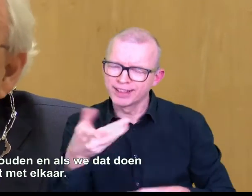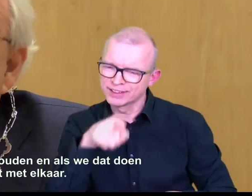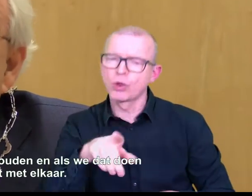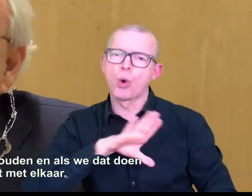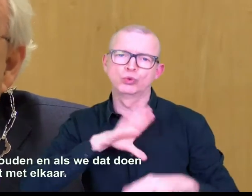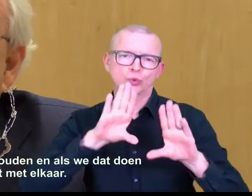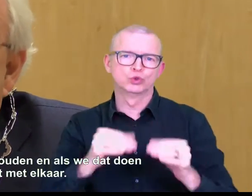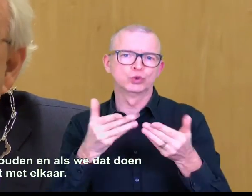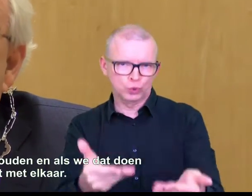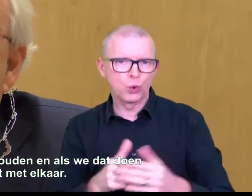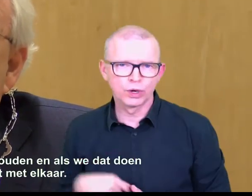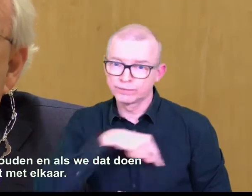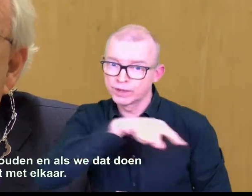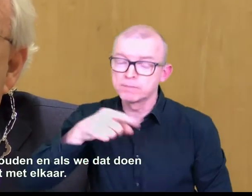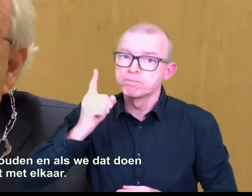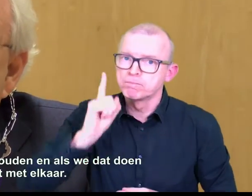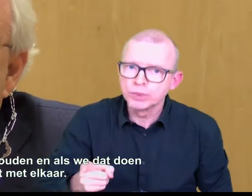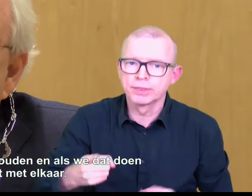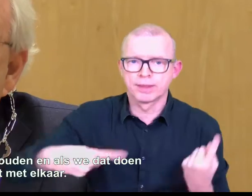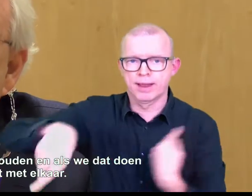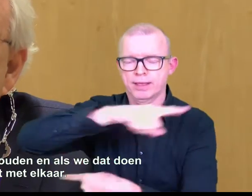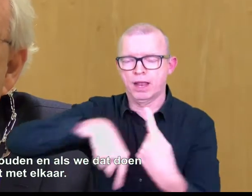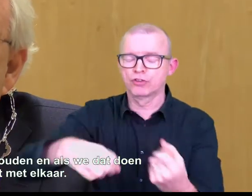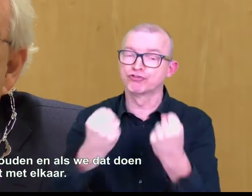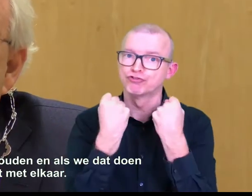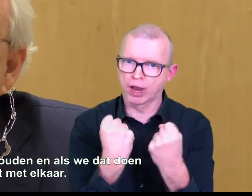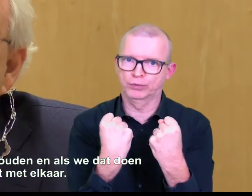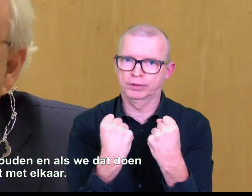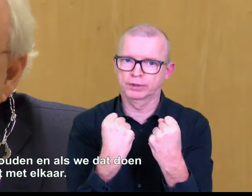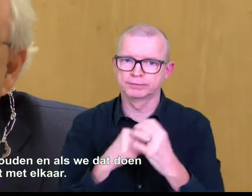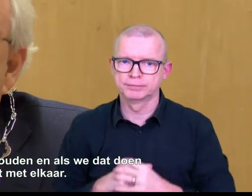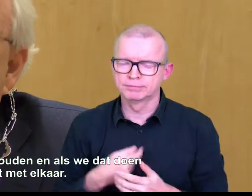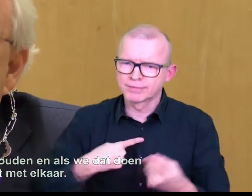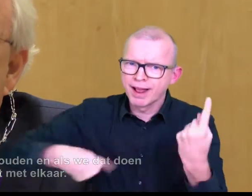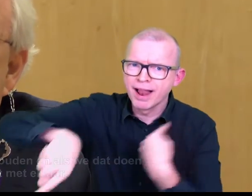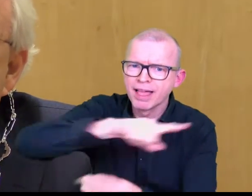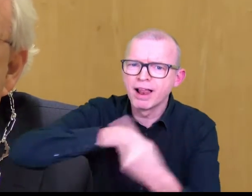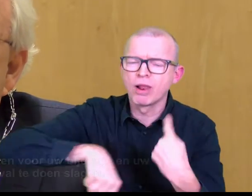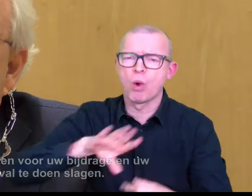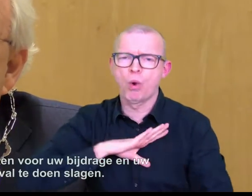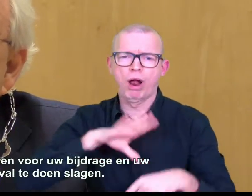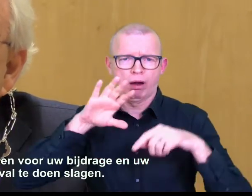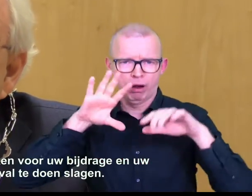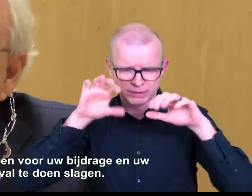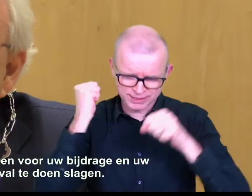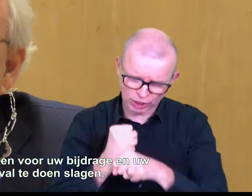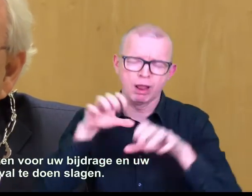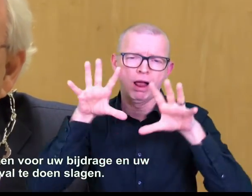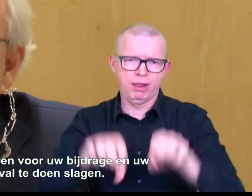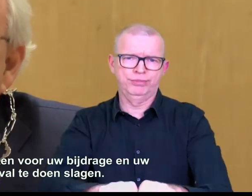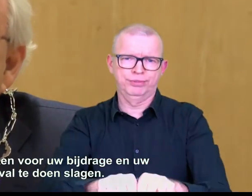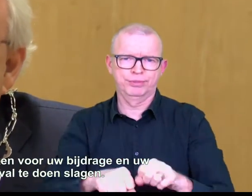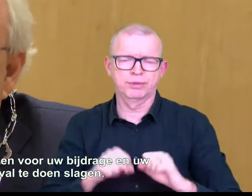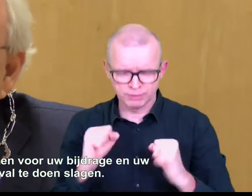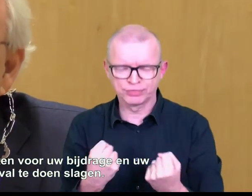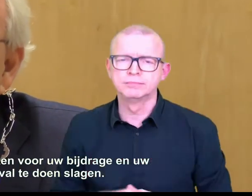We moeten dit met elkaar volhouden. En als we dat doen, dan kunnen we het ook met elkaar. En ik wil u